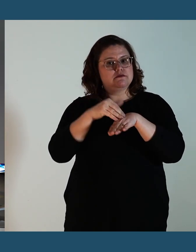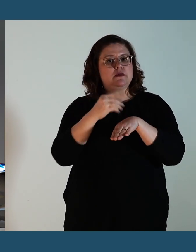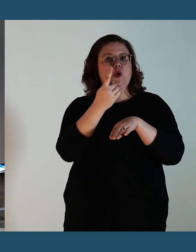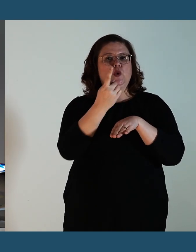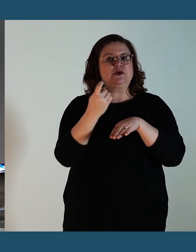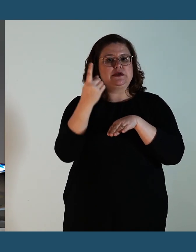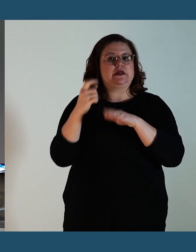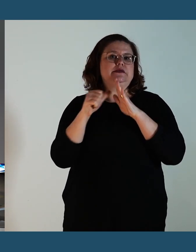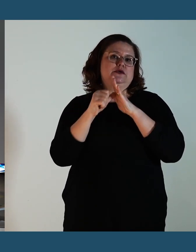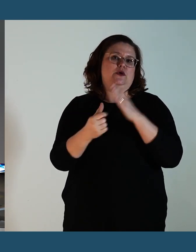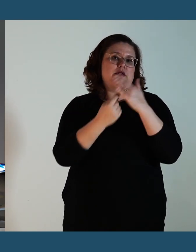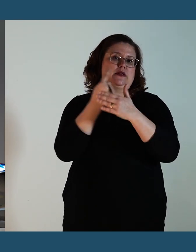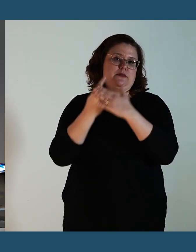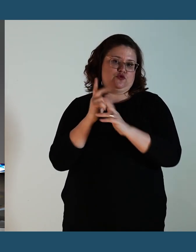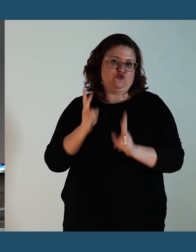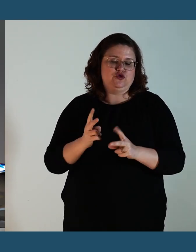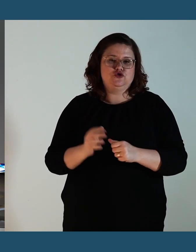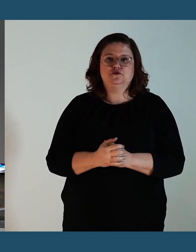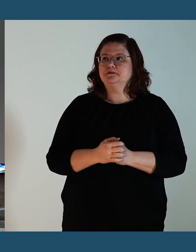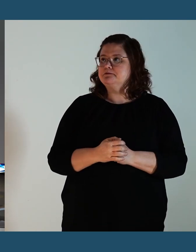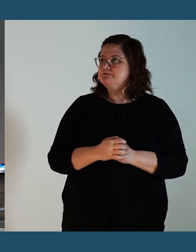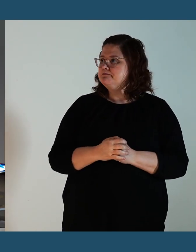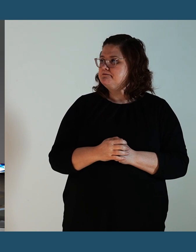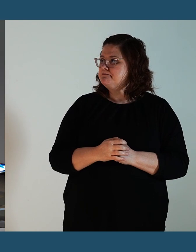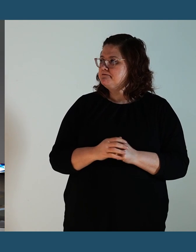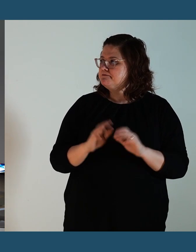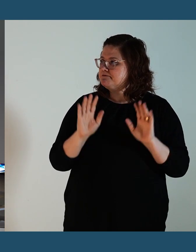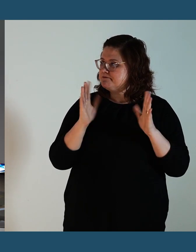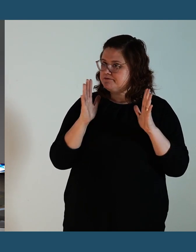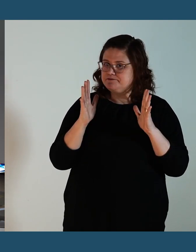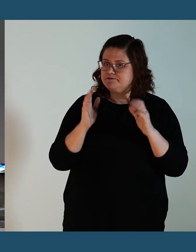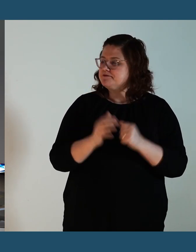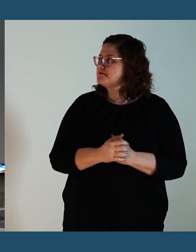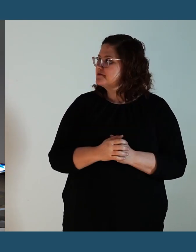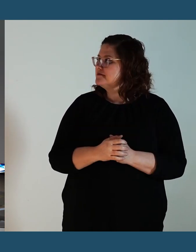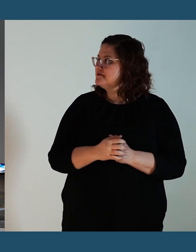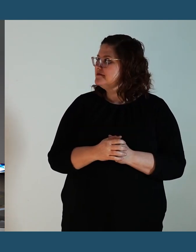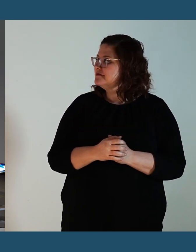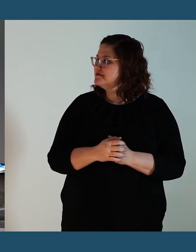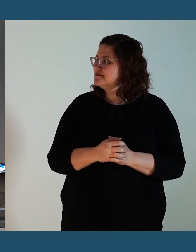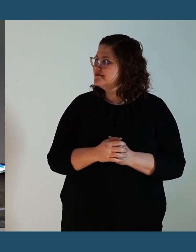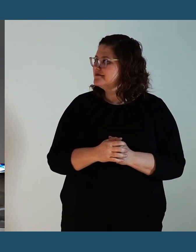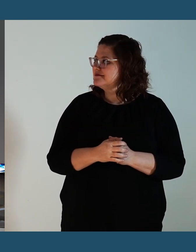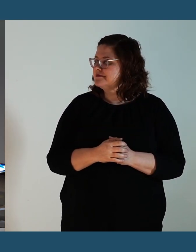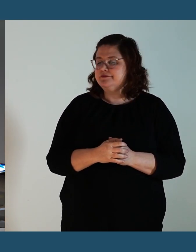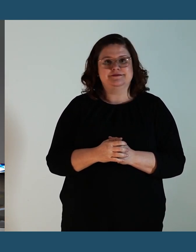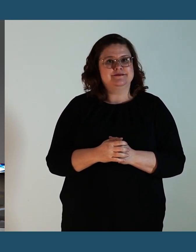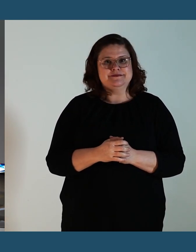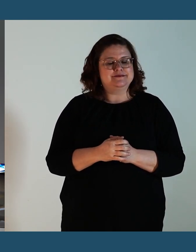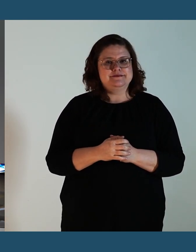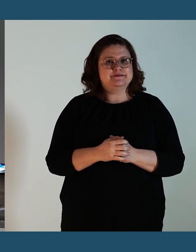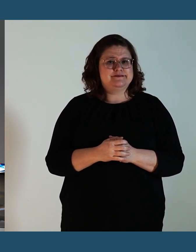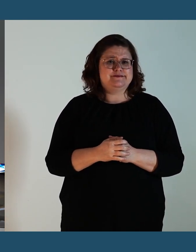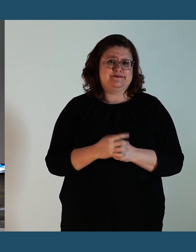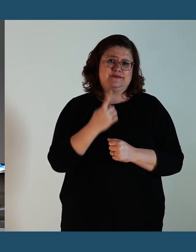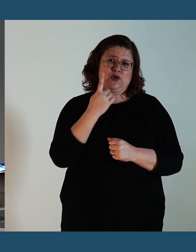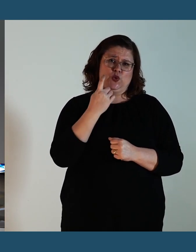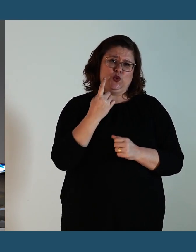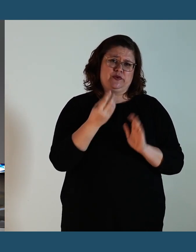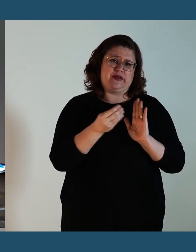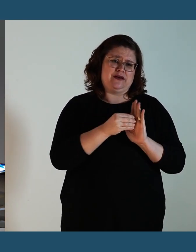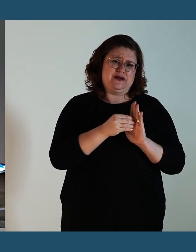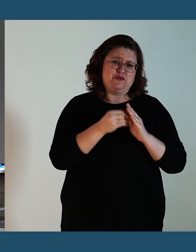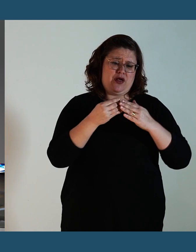yksittäisiin syrjintätapauksiin. Kiitos. Veronika, ole hyvä. Joo, ei ole mitään yhtä Täällä on